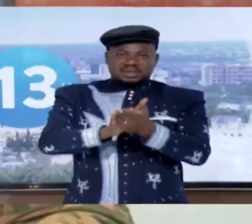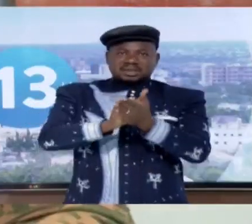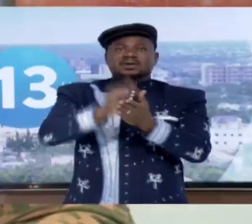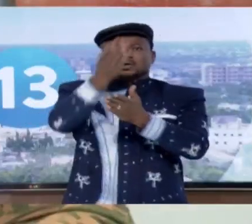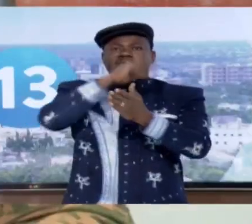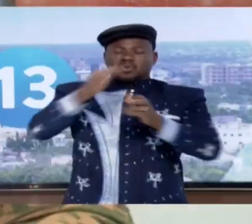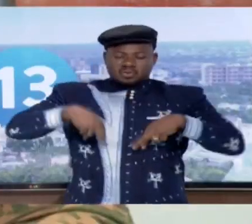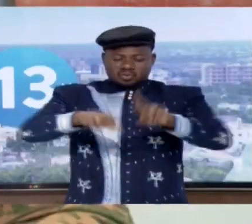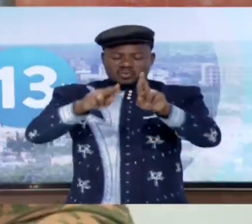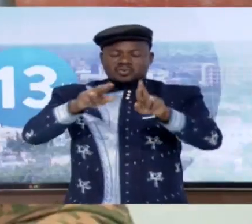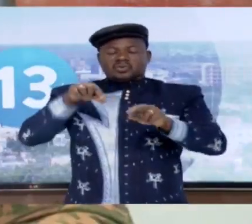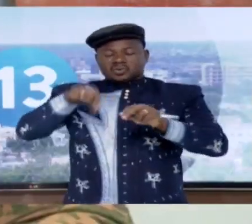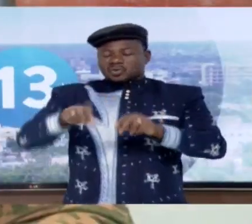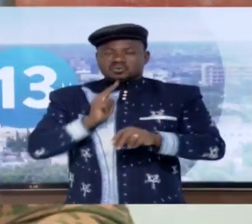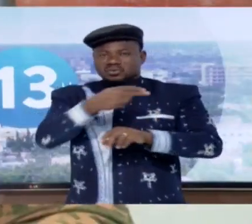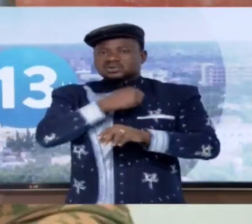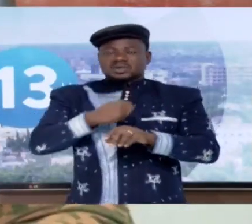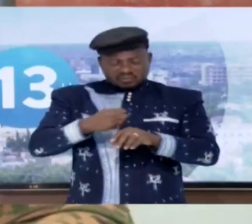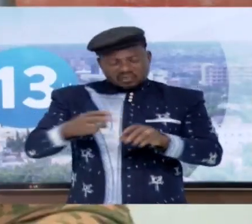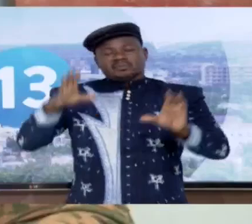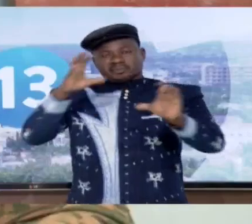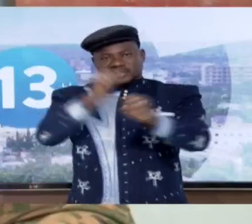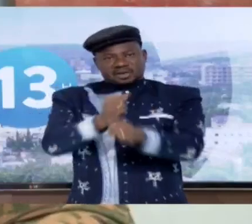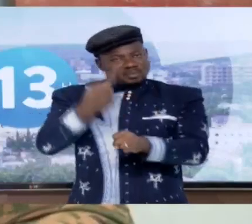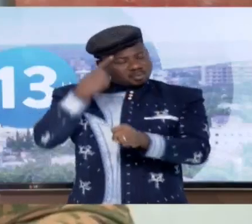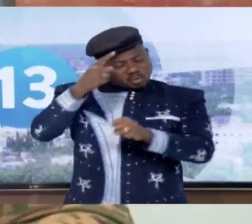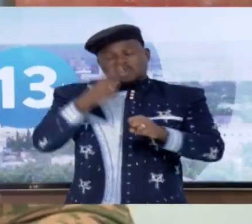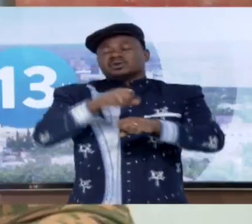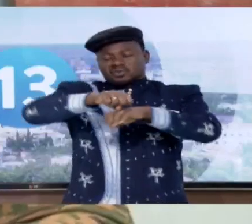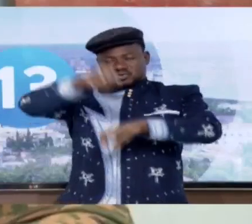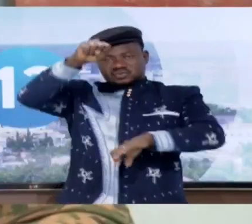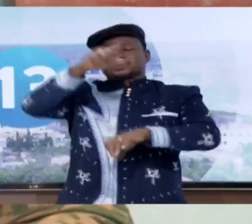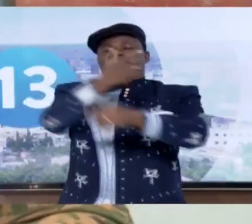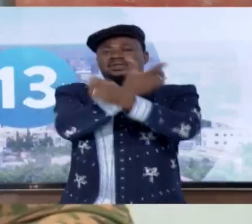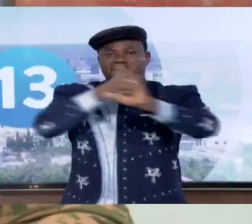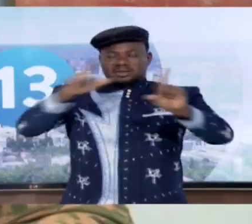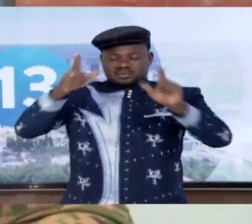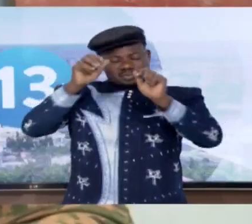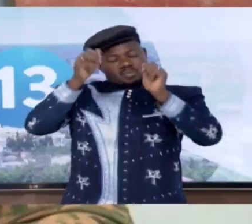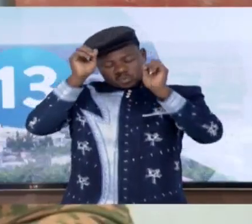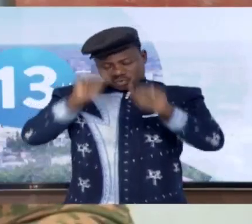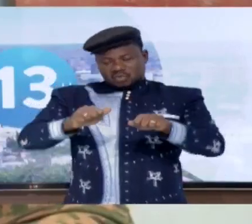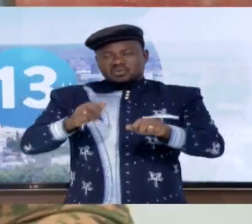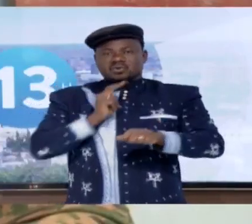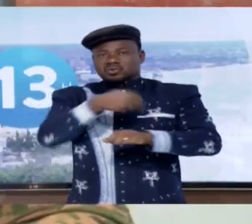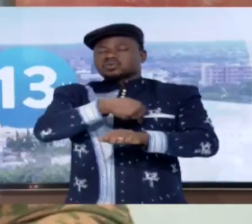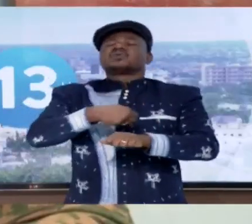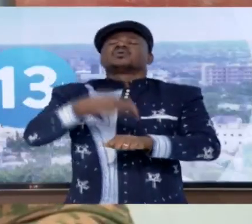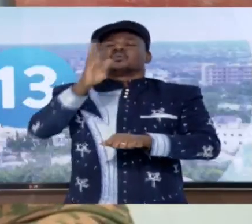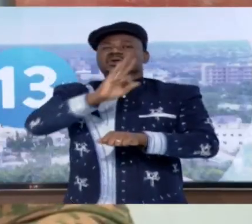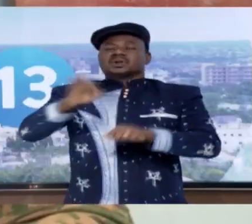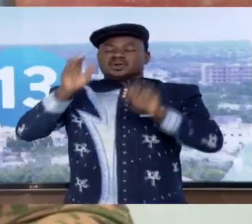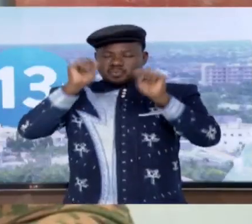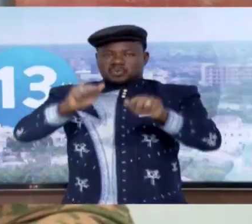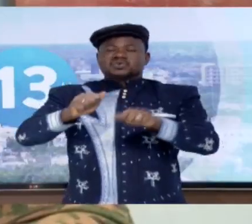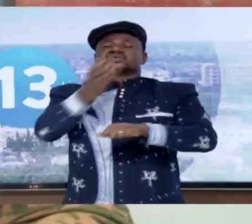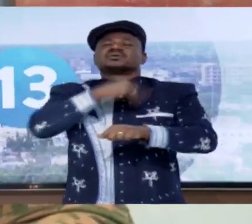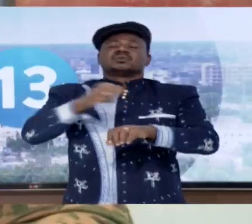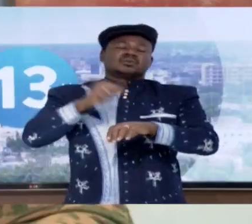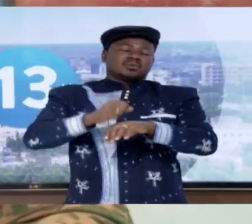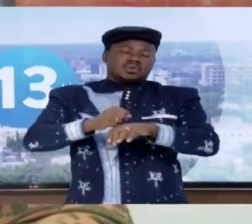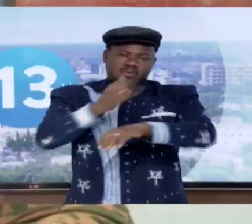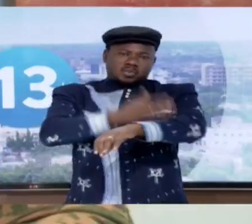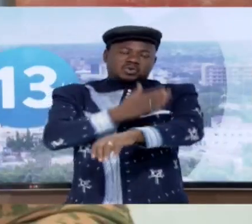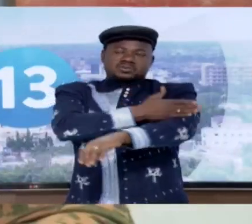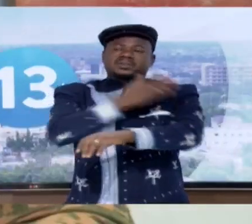pour notre liberté, pour notre souveraineté et pour que le Burkina puisse prospérer. Nous sommes convaincus et avec le peuple burkinabé, nous